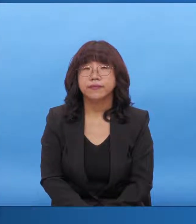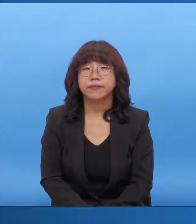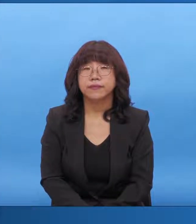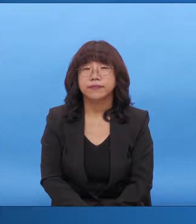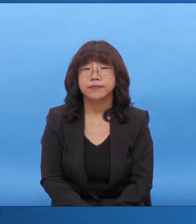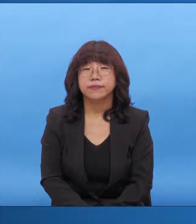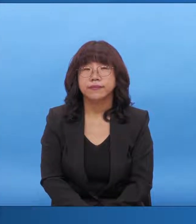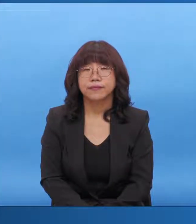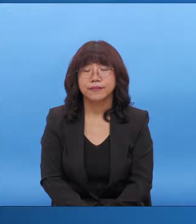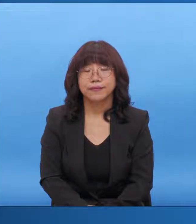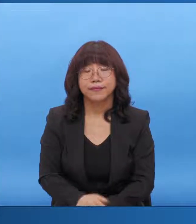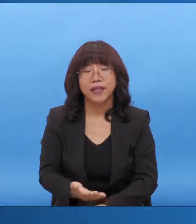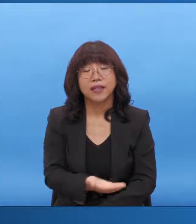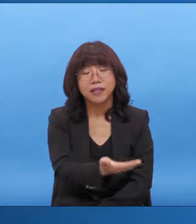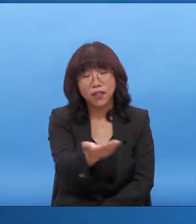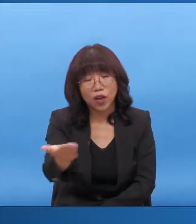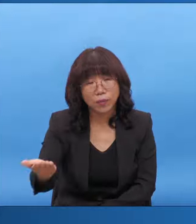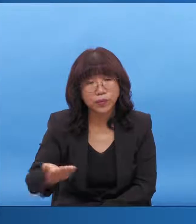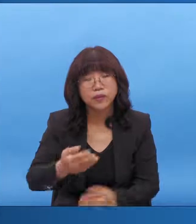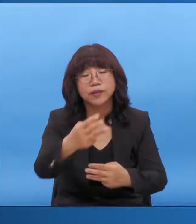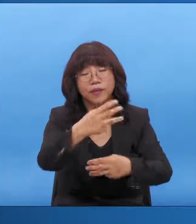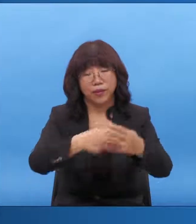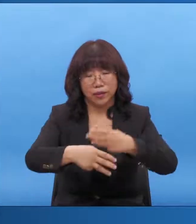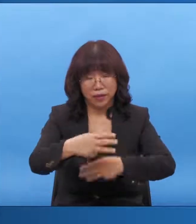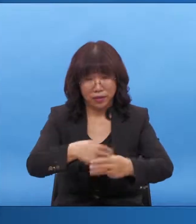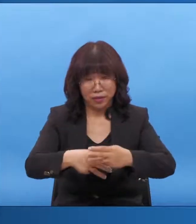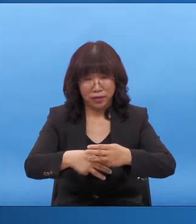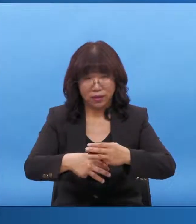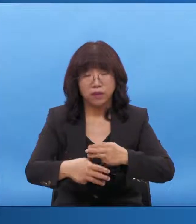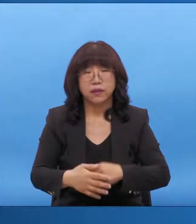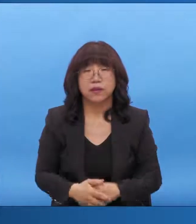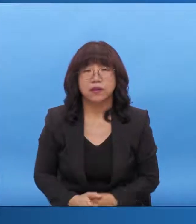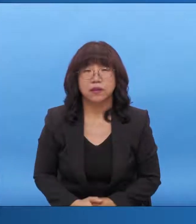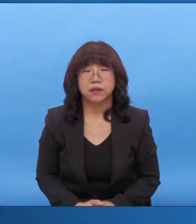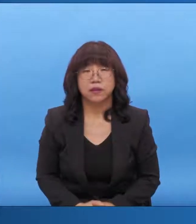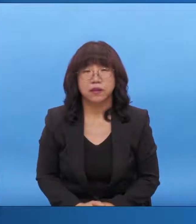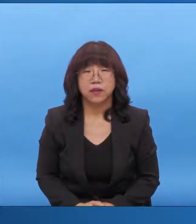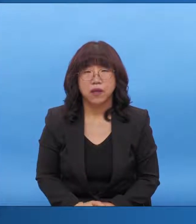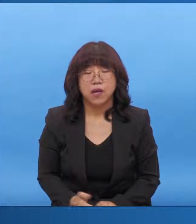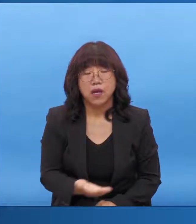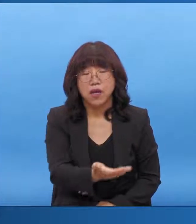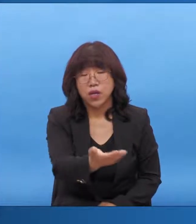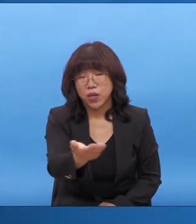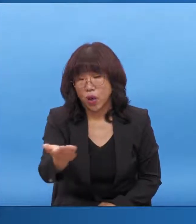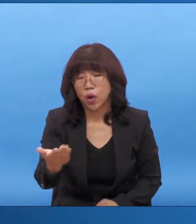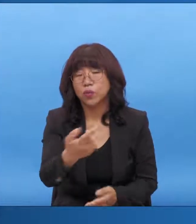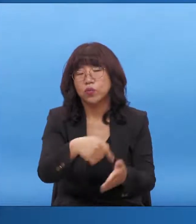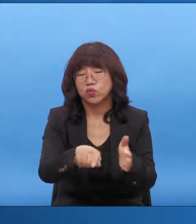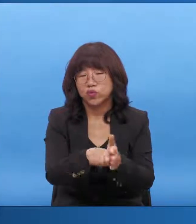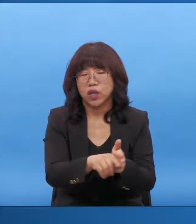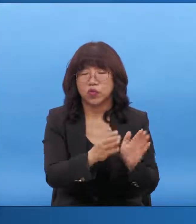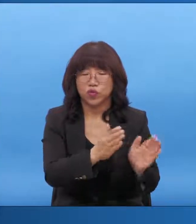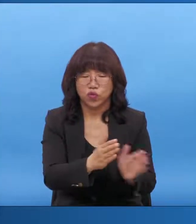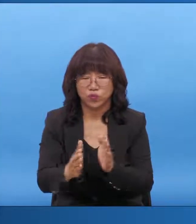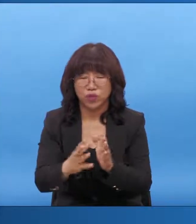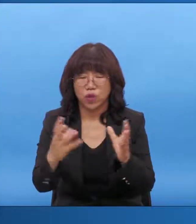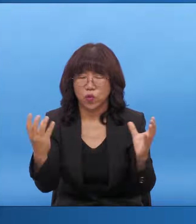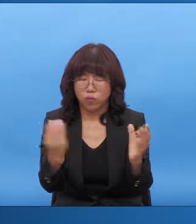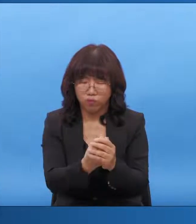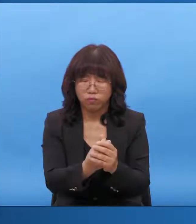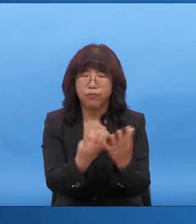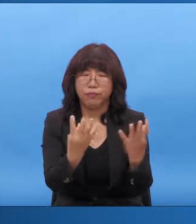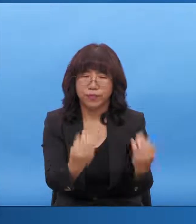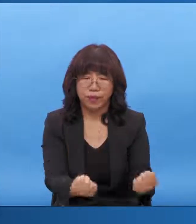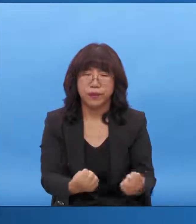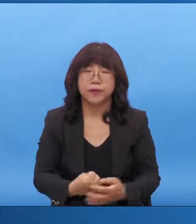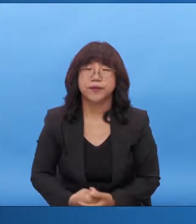여기 앉은 이 렘넌트들은 여러분도 모릅니다. 엄청난 준비가 여러분에게 돼 있어요. All the remnants here, you don't know this, but